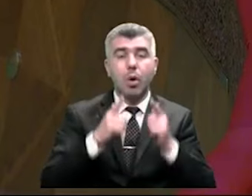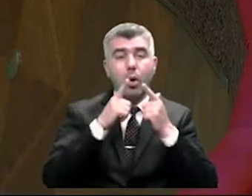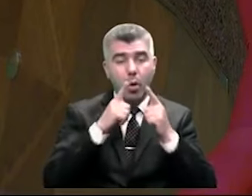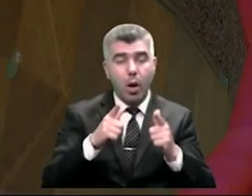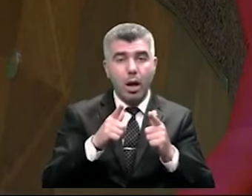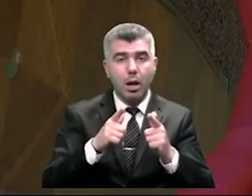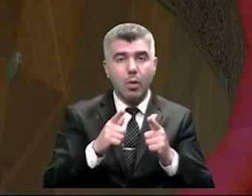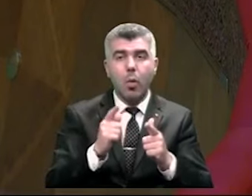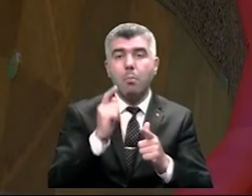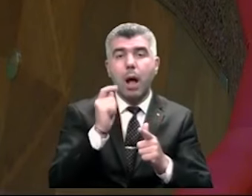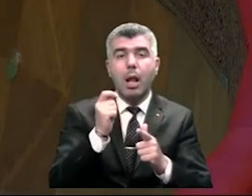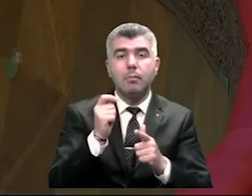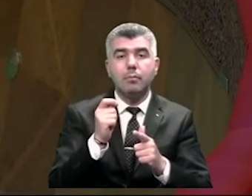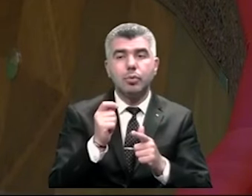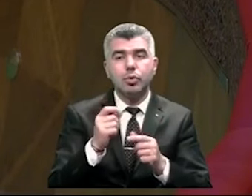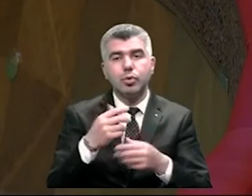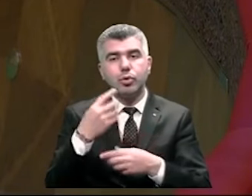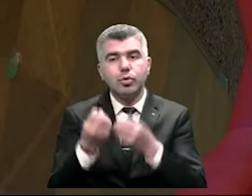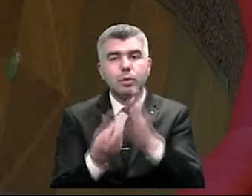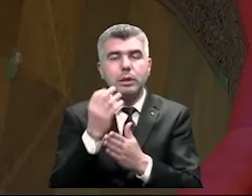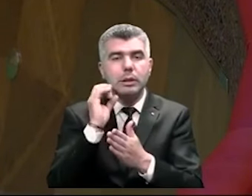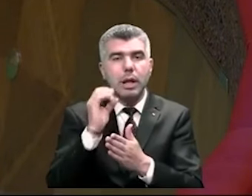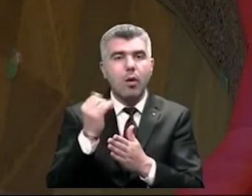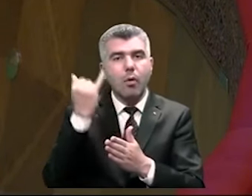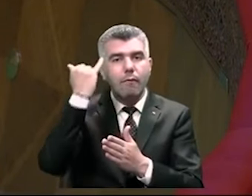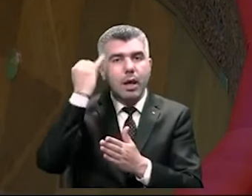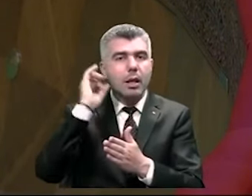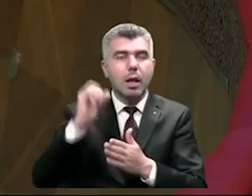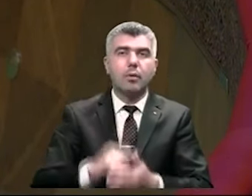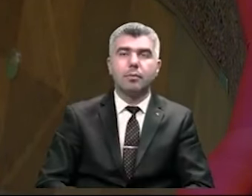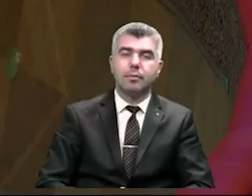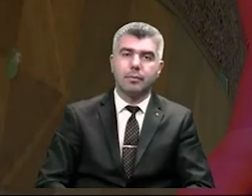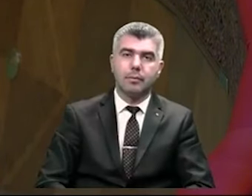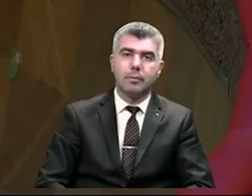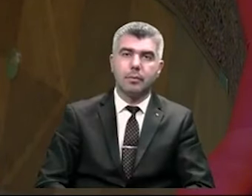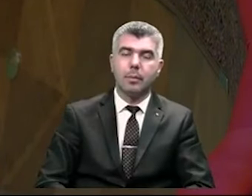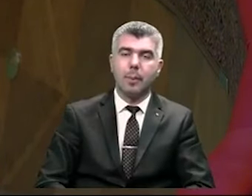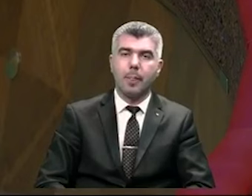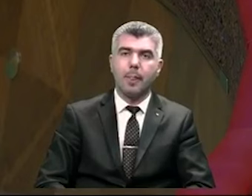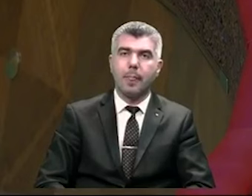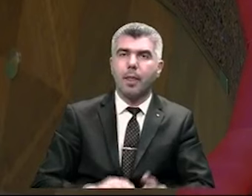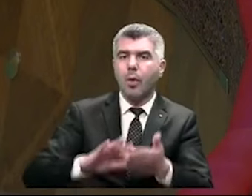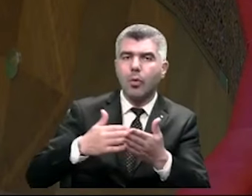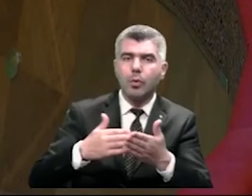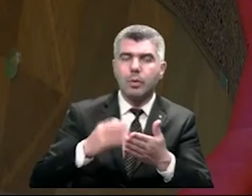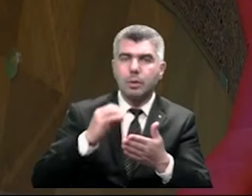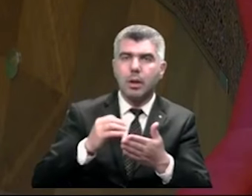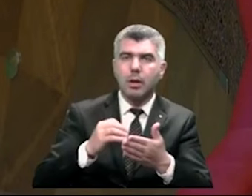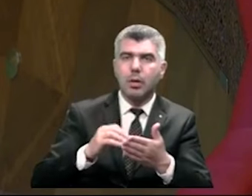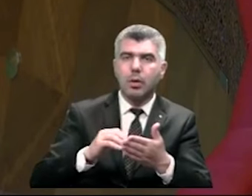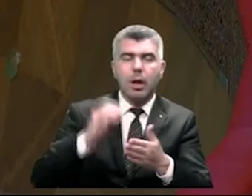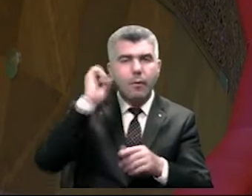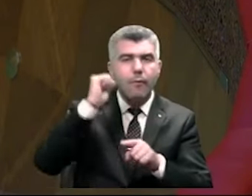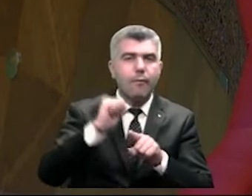وهذ المهارات اللي تتكلم عليهم المهارات الافقيه بنينا جميع المسالك ديال